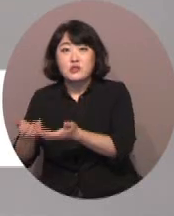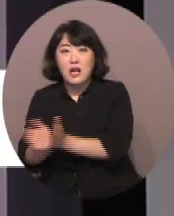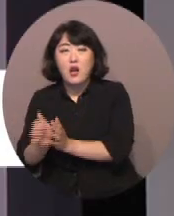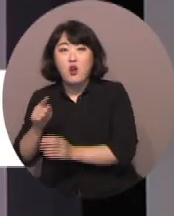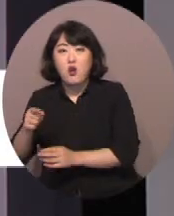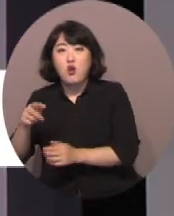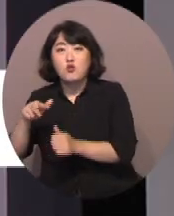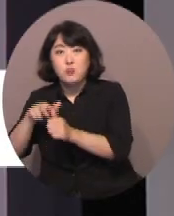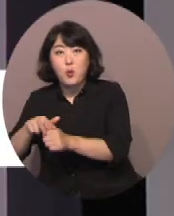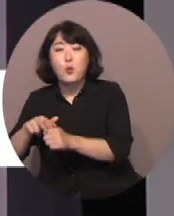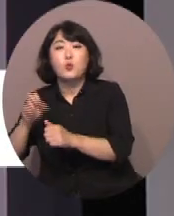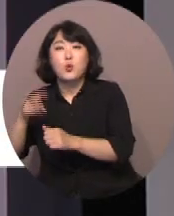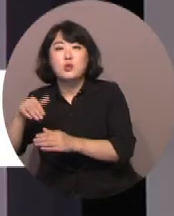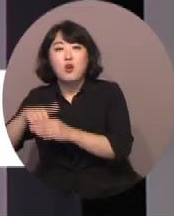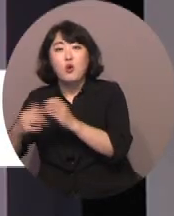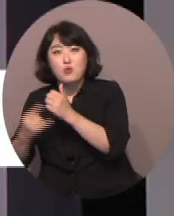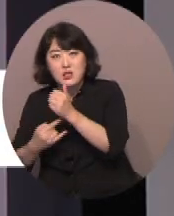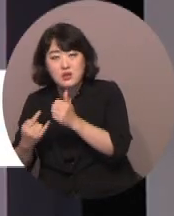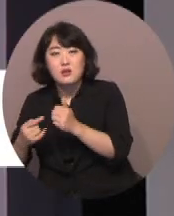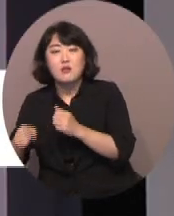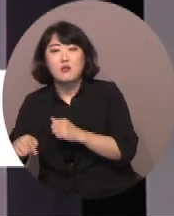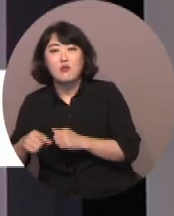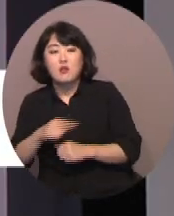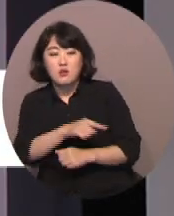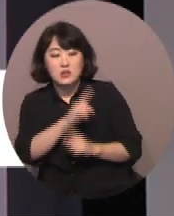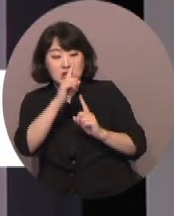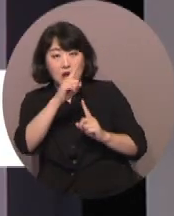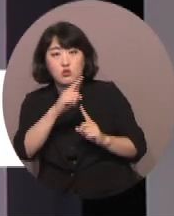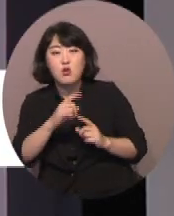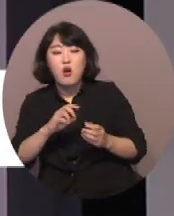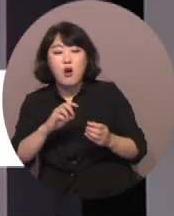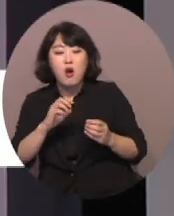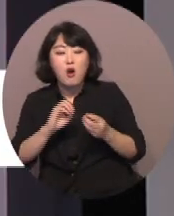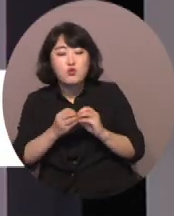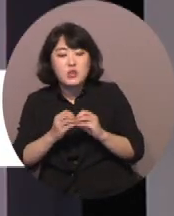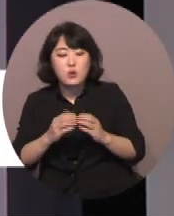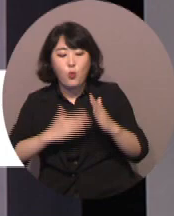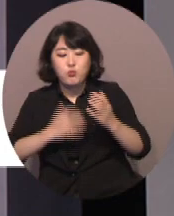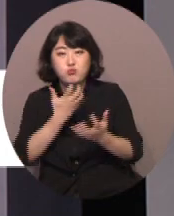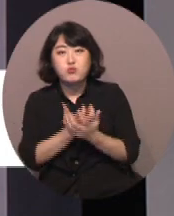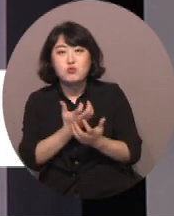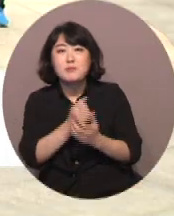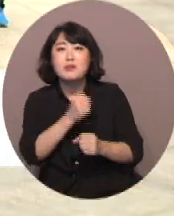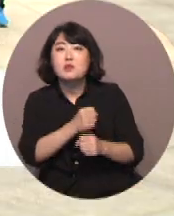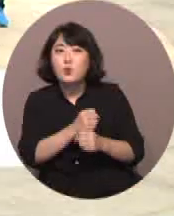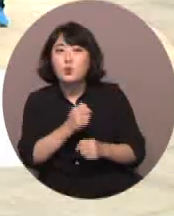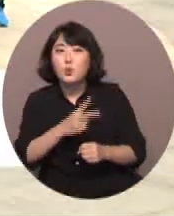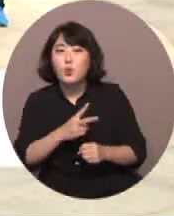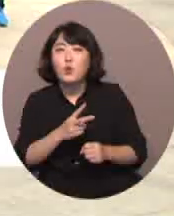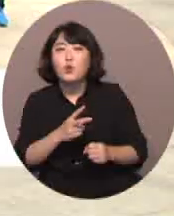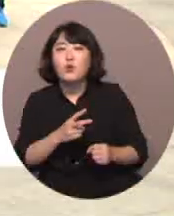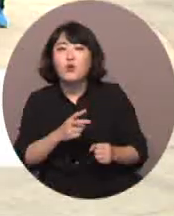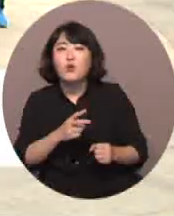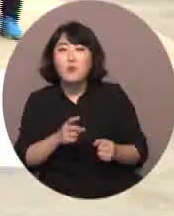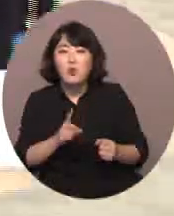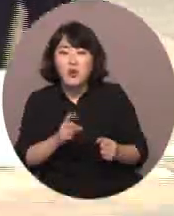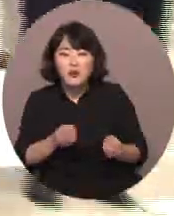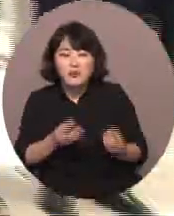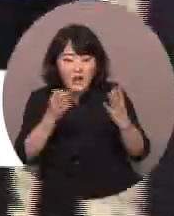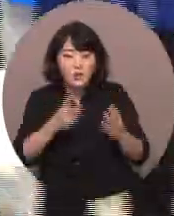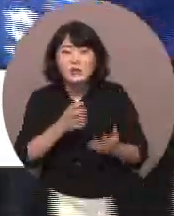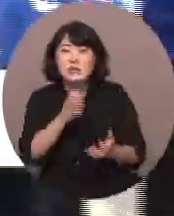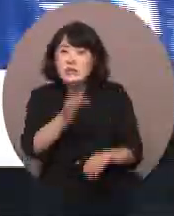대위는 논평에서 고민의 힘이 장 후보의 허위공문서 작성과 행사 재산 문제 등 후보 자지를